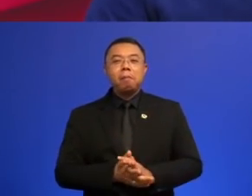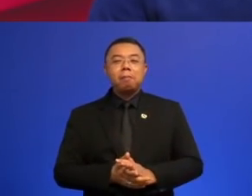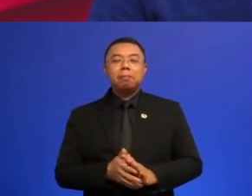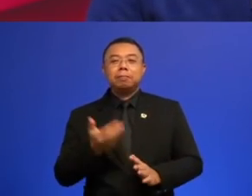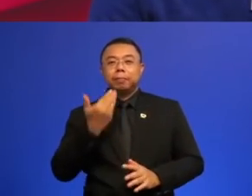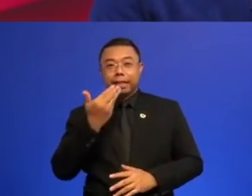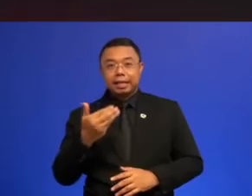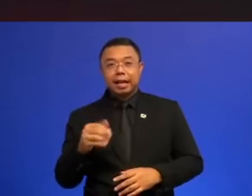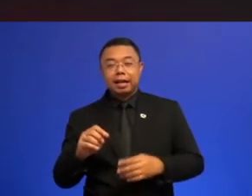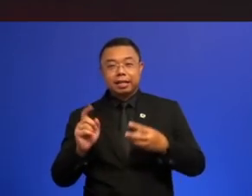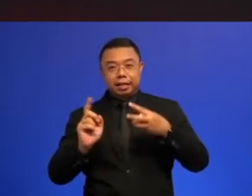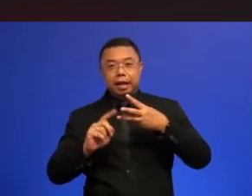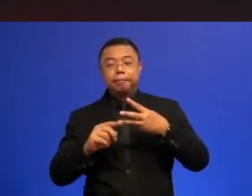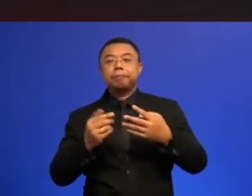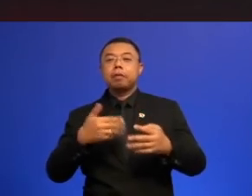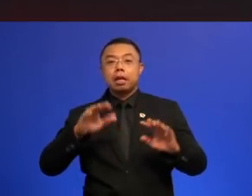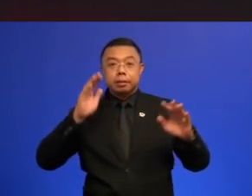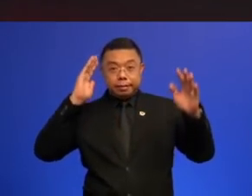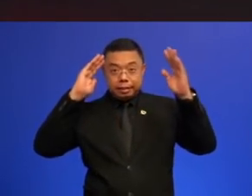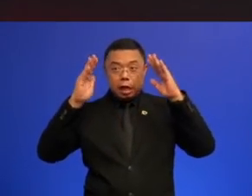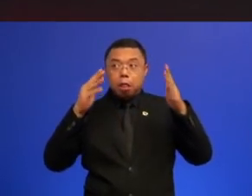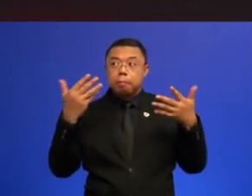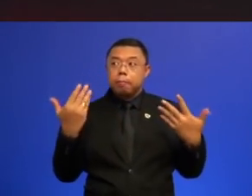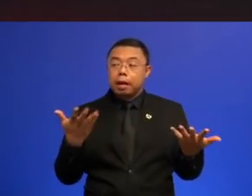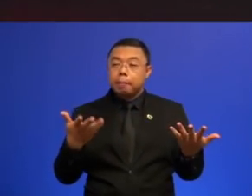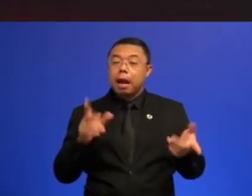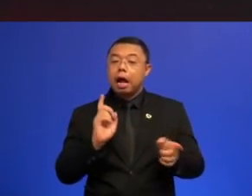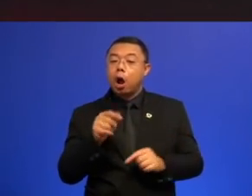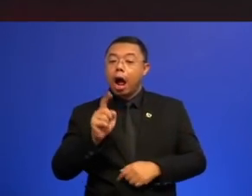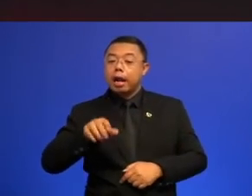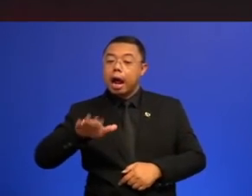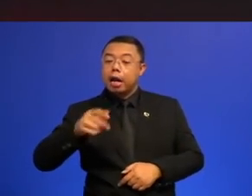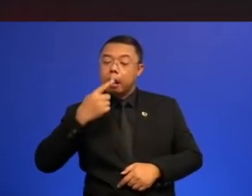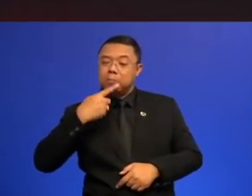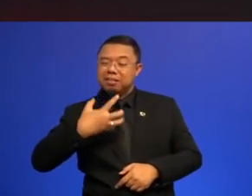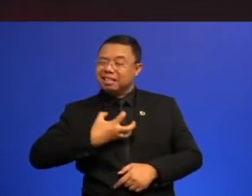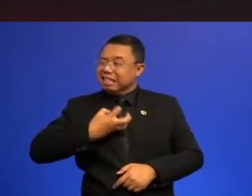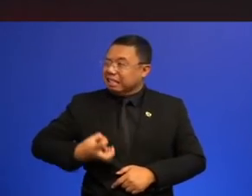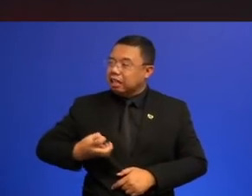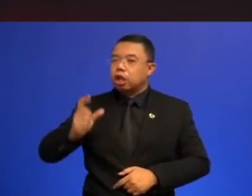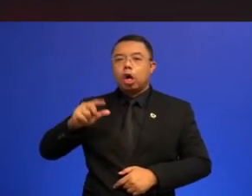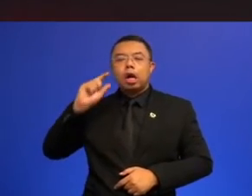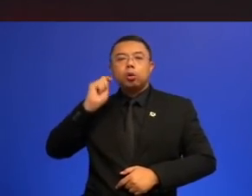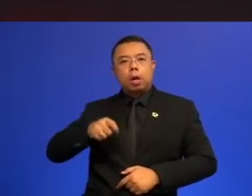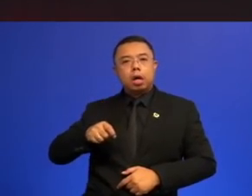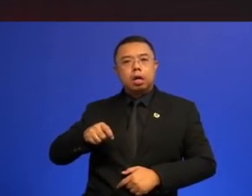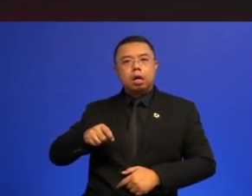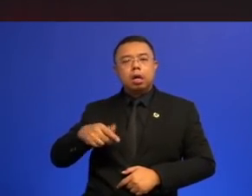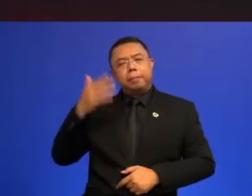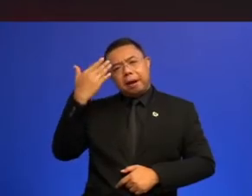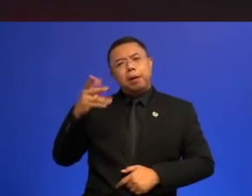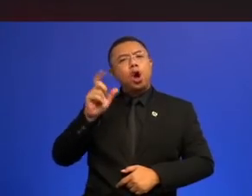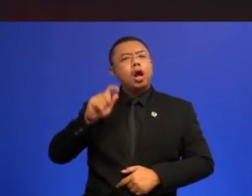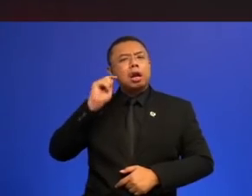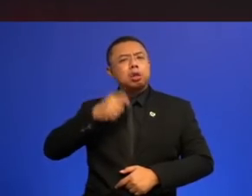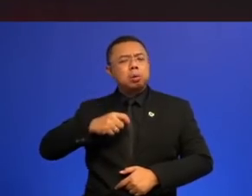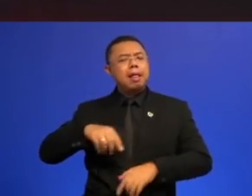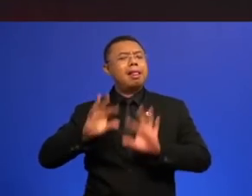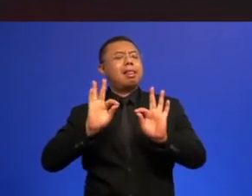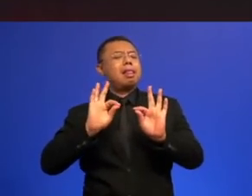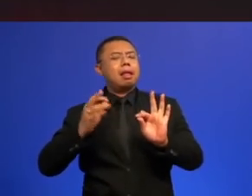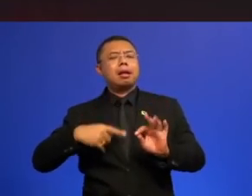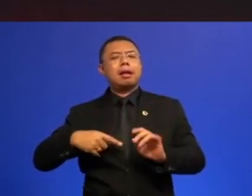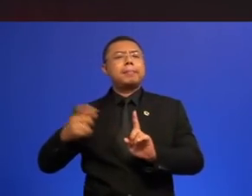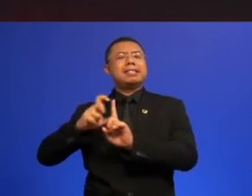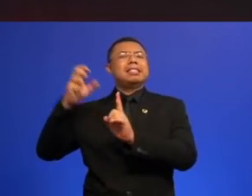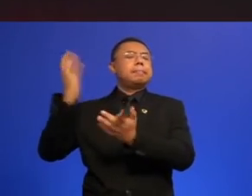Baik, pertanyaan berikutnya. Shalom Pak, bagaimana jika ada anak yang punya kepahitan kepada orang tuanya karena orang tuanya mendidik kami